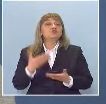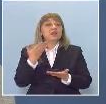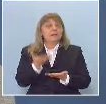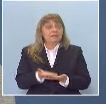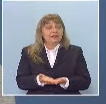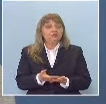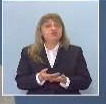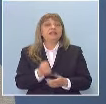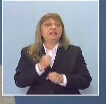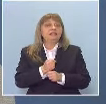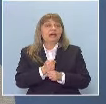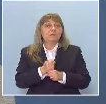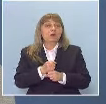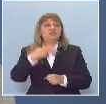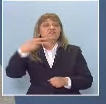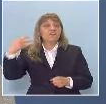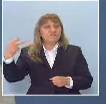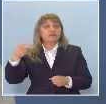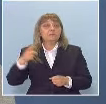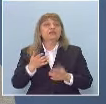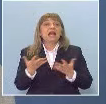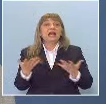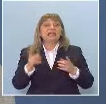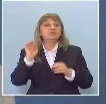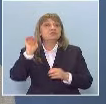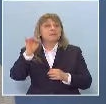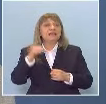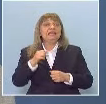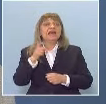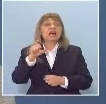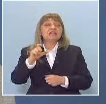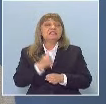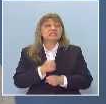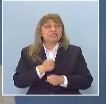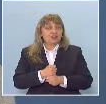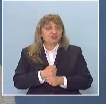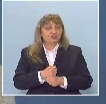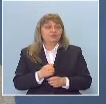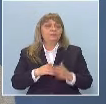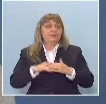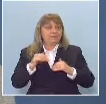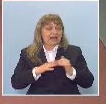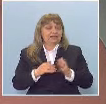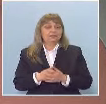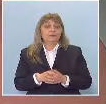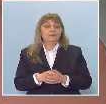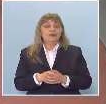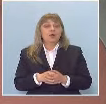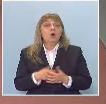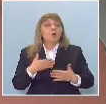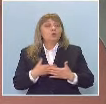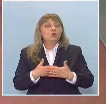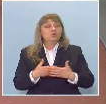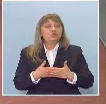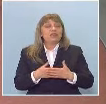работят в фирмата, в която са били на стаж, на практика. Добре, госпожо Милушева, по отношение на